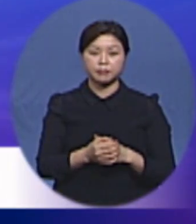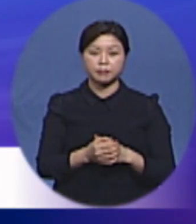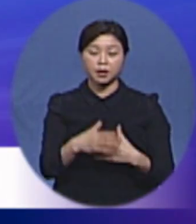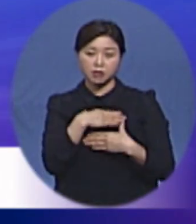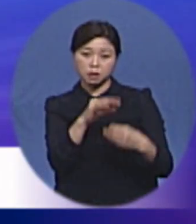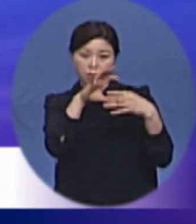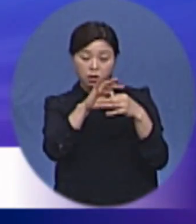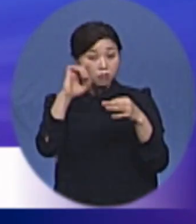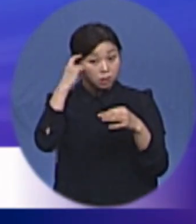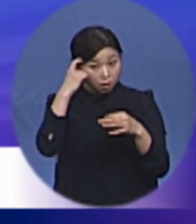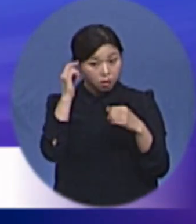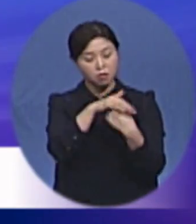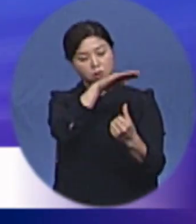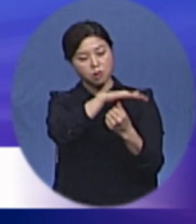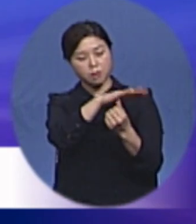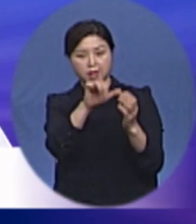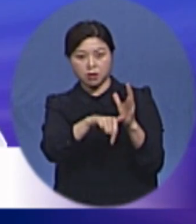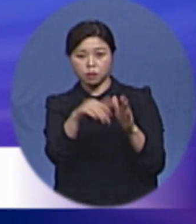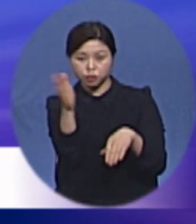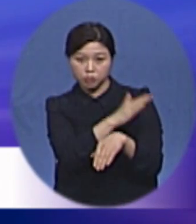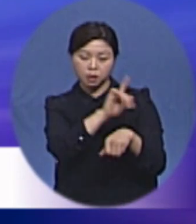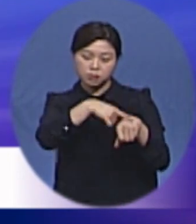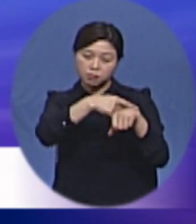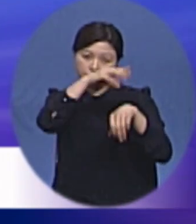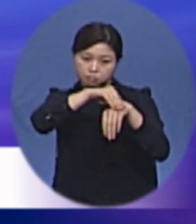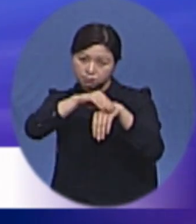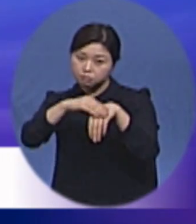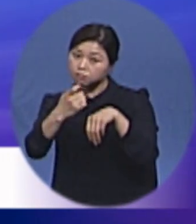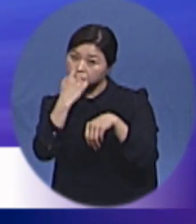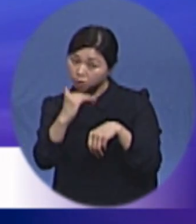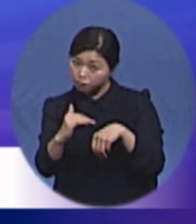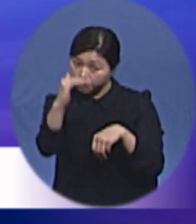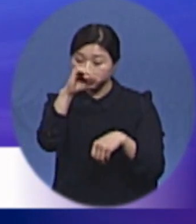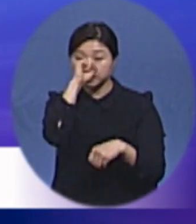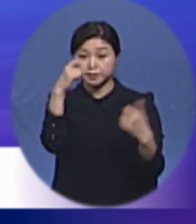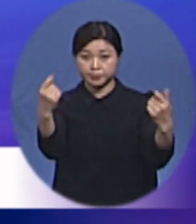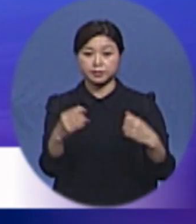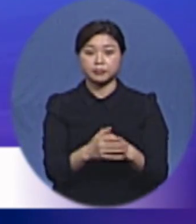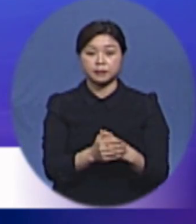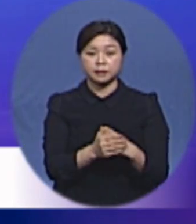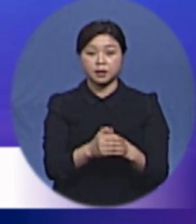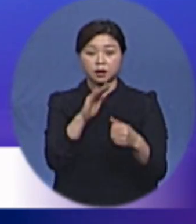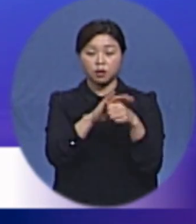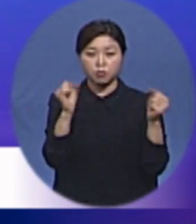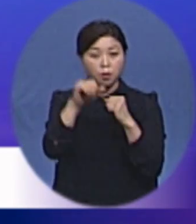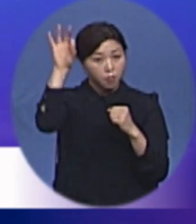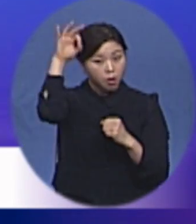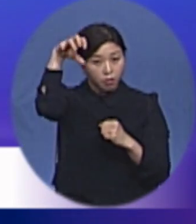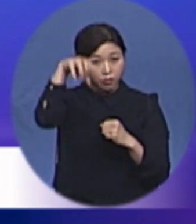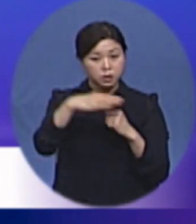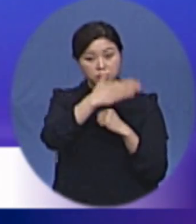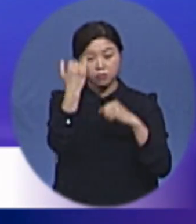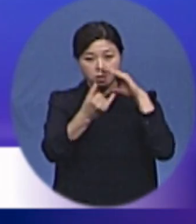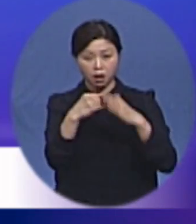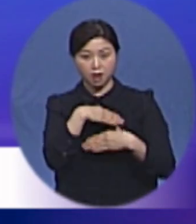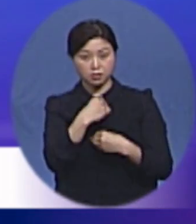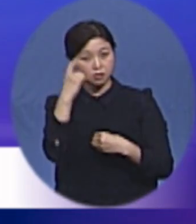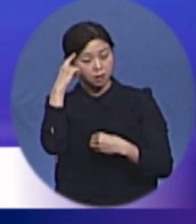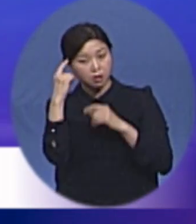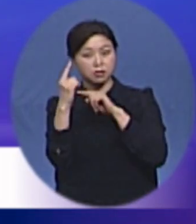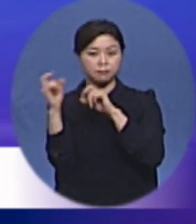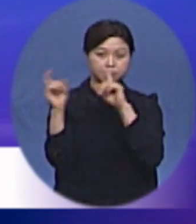안전에 대한 의식을 어린 나이에서부터 자연스럽게 습득해 나갈 수 있다면 정말 좋겠죠. 이 경북 포항에서 청소년들의 안전의식을 높이기